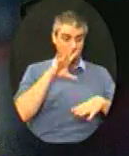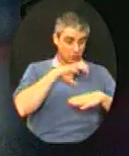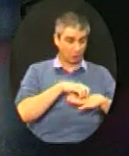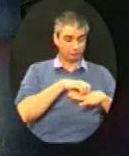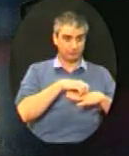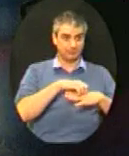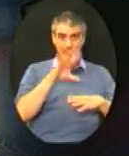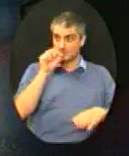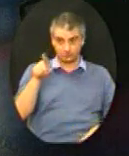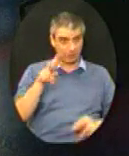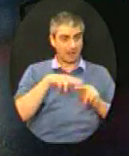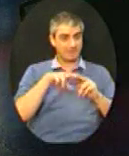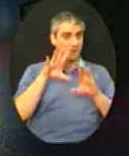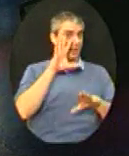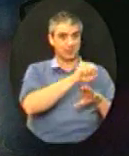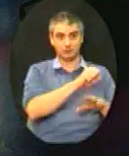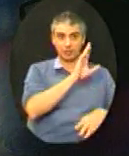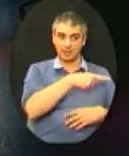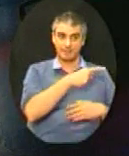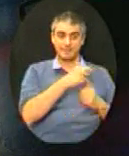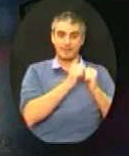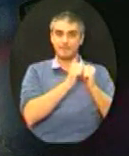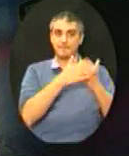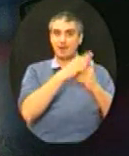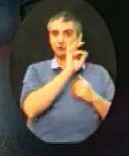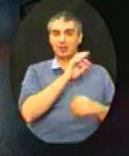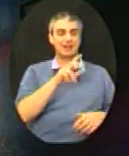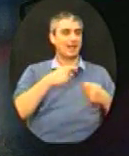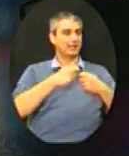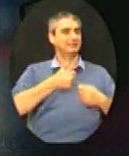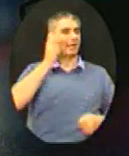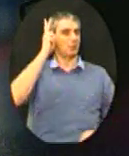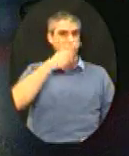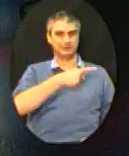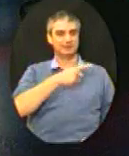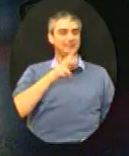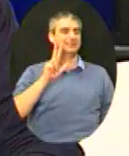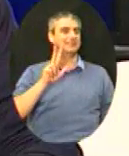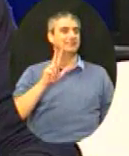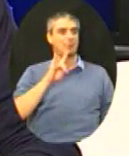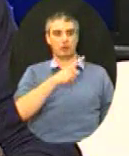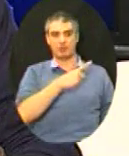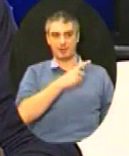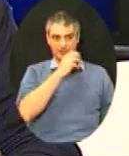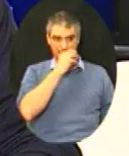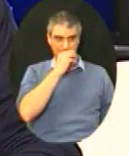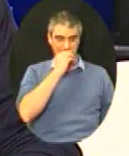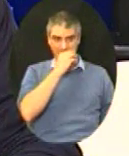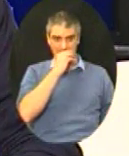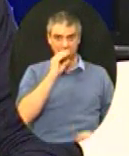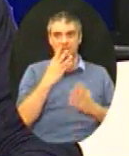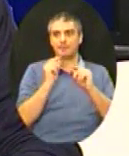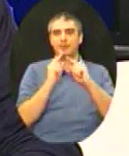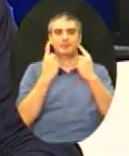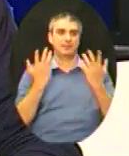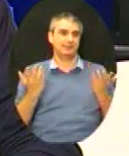נושכים, היא נשכה אותך, ואחר כך נשכה גם את בן זוגה של ציפי חוטובלי. אני אגיד לך, פשוט, יש כל כך הרבה